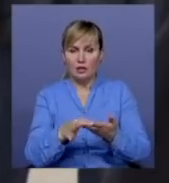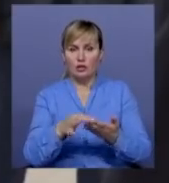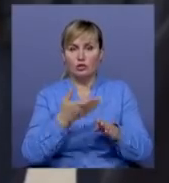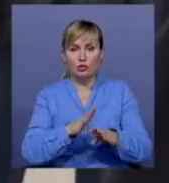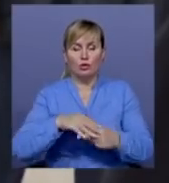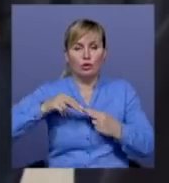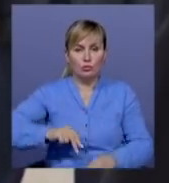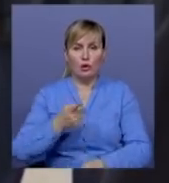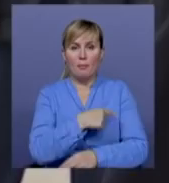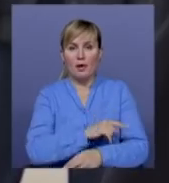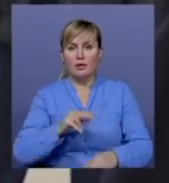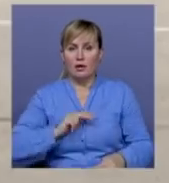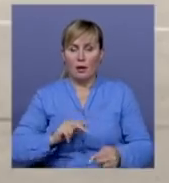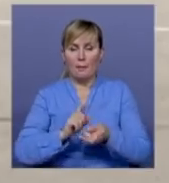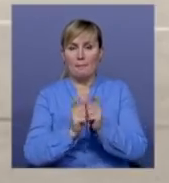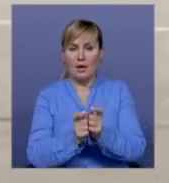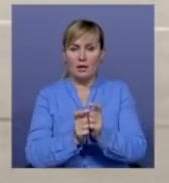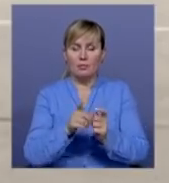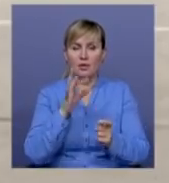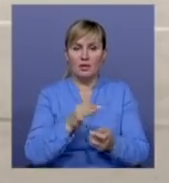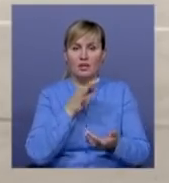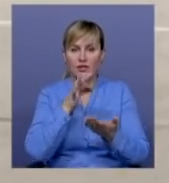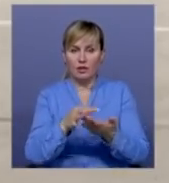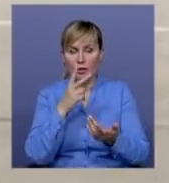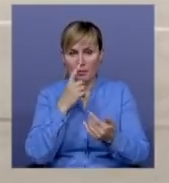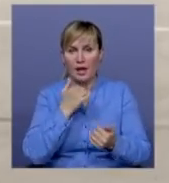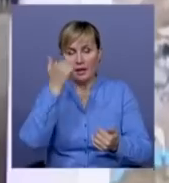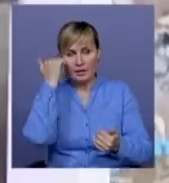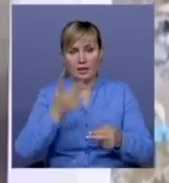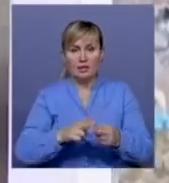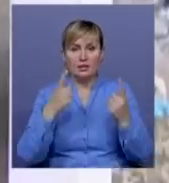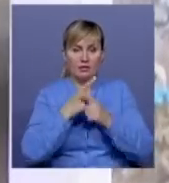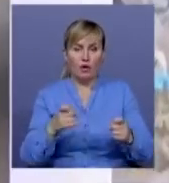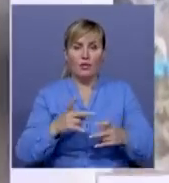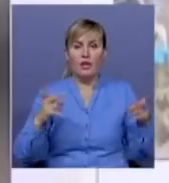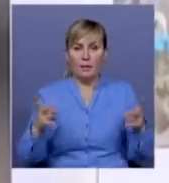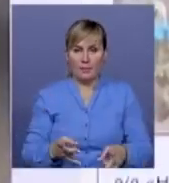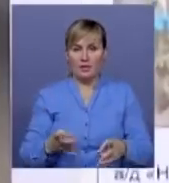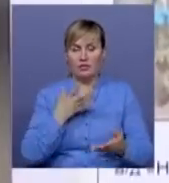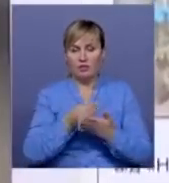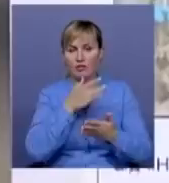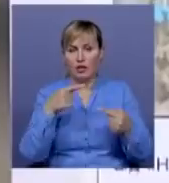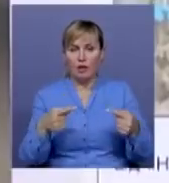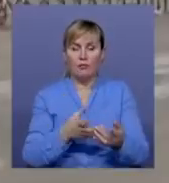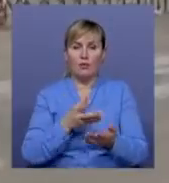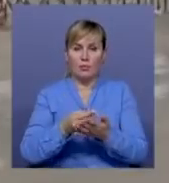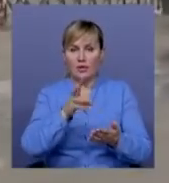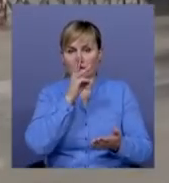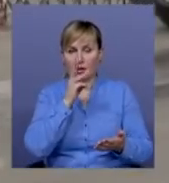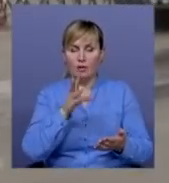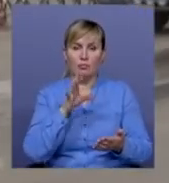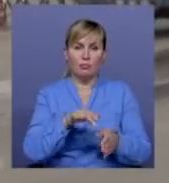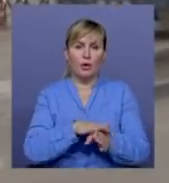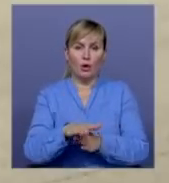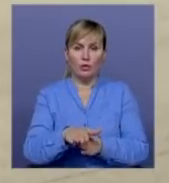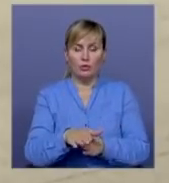труд медработников в борьбе с пандемией и выразил им благодарность. При этом заявил о необходимости своевременной выплаты зарплаты и премии в полном